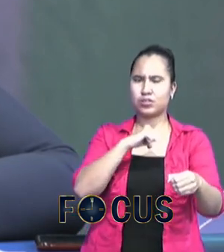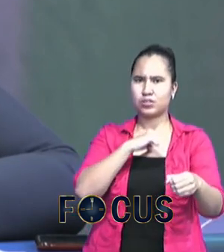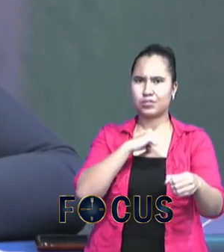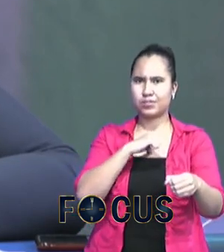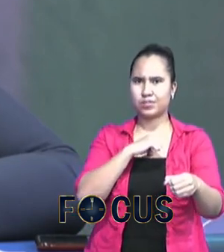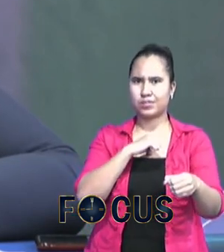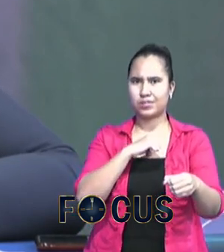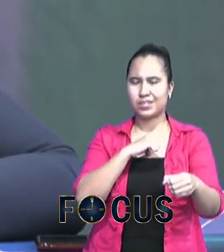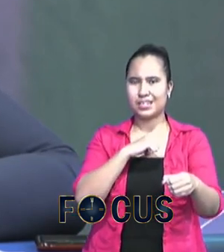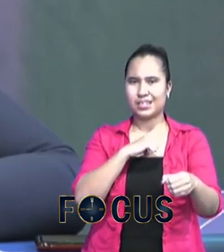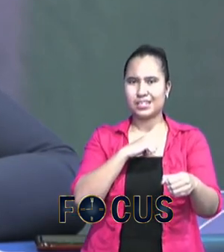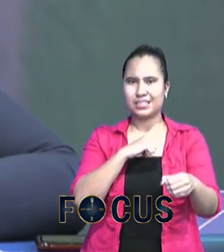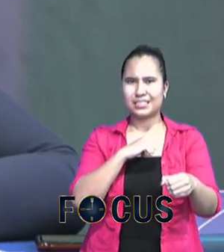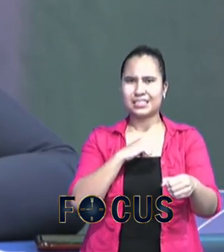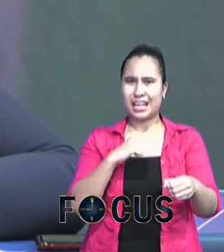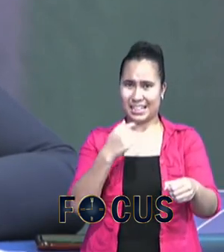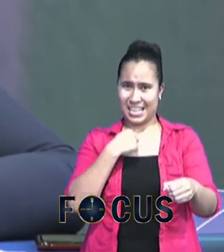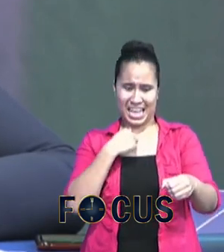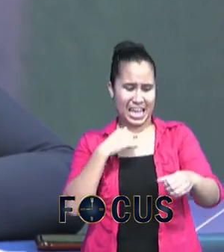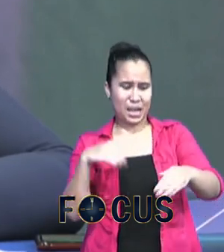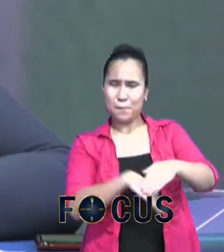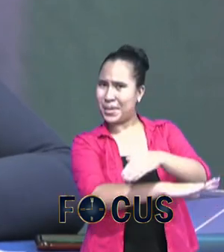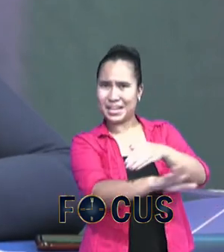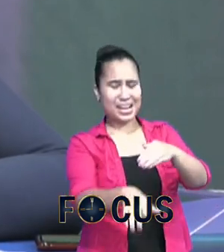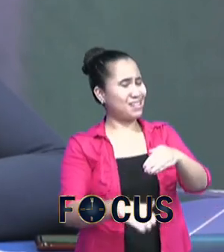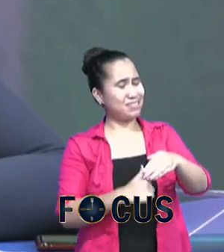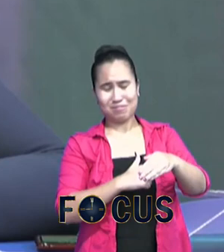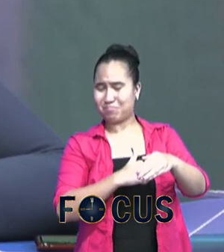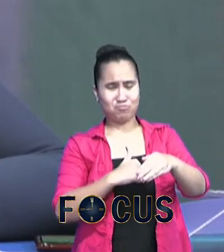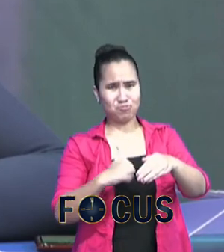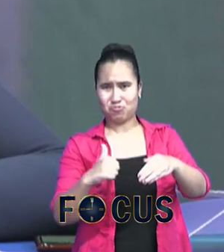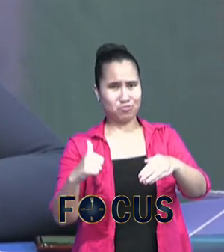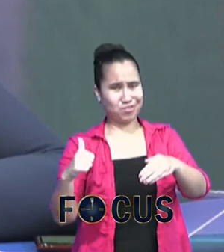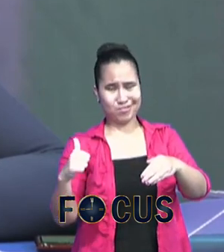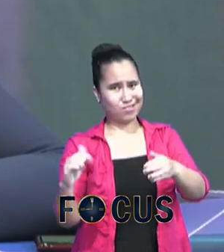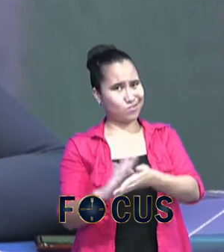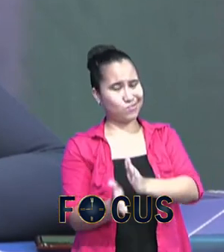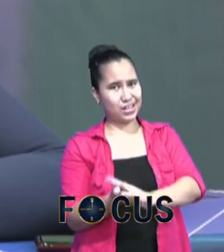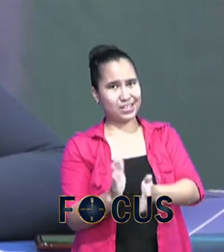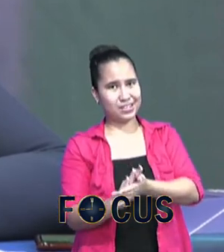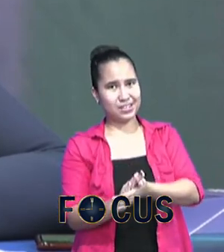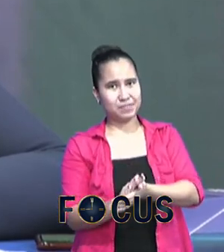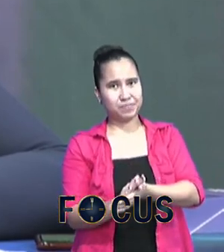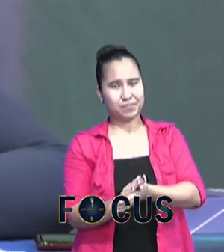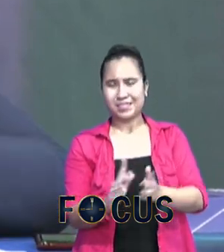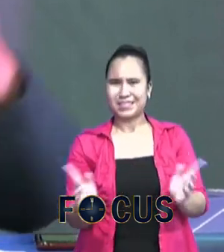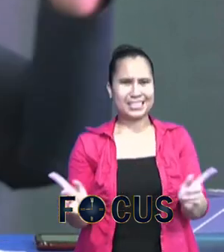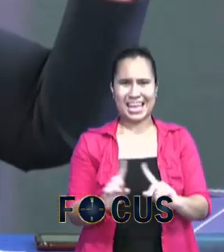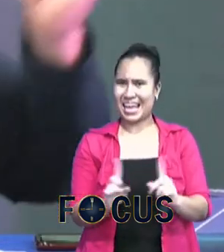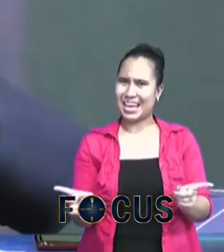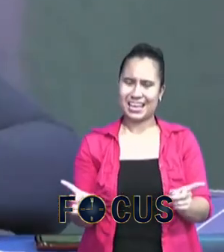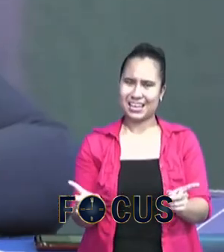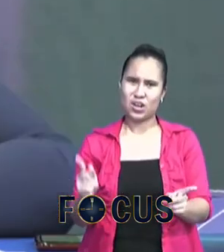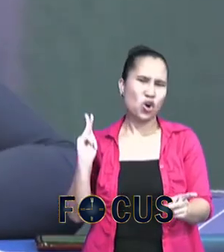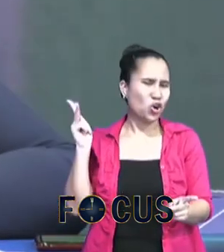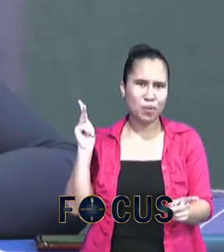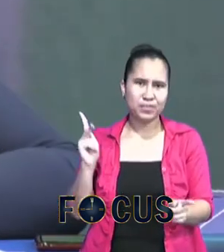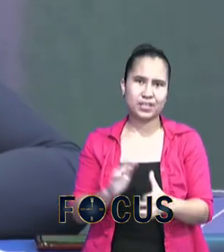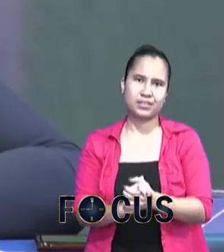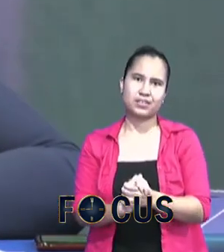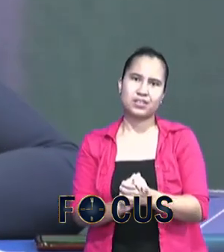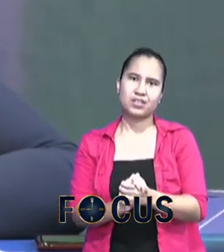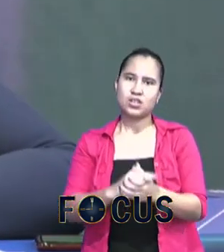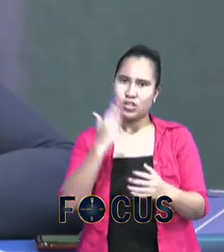heel stiefmoederlijk te behandelen. Het heeft niets te maken met stiefmoederlijk. Ik heb ze gezegd, eigenlijk zijn de studenten